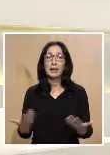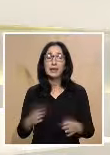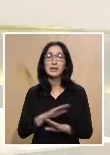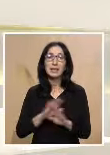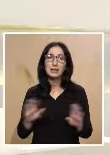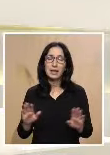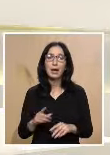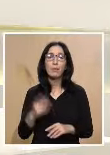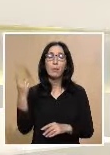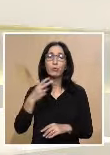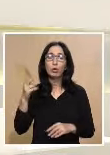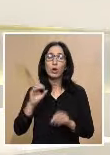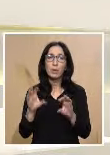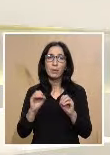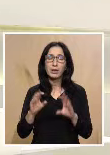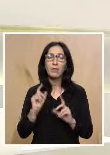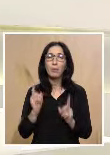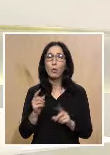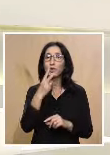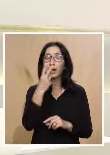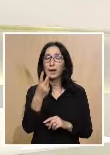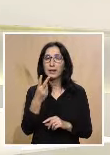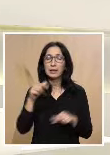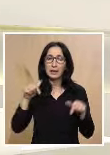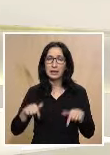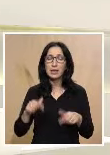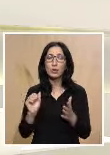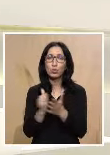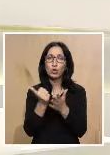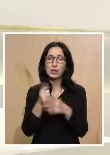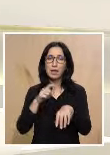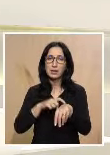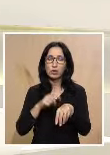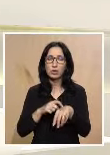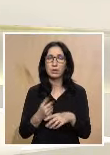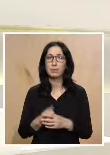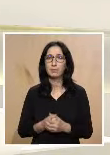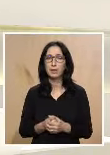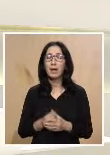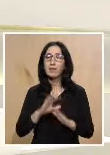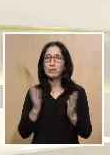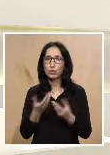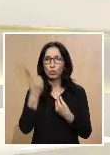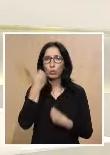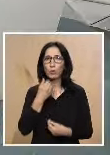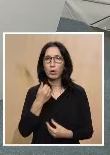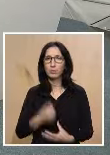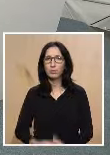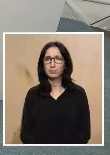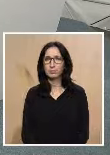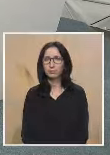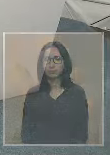Така се разделяме. Повторение на предаването можете да гледате днес от 16 часа по БНТ 2. Всичко добро!